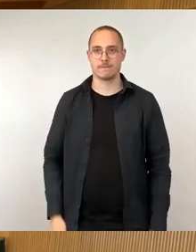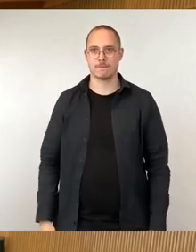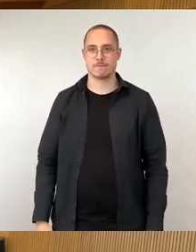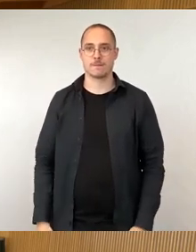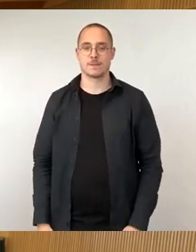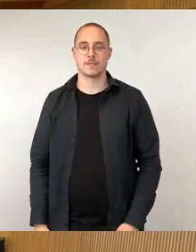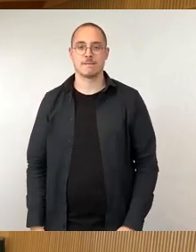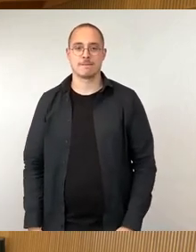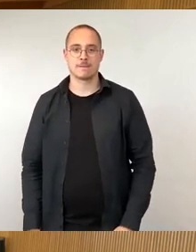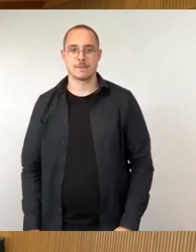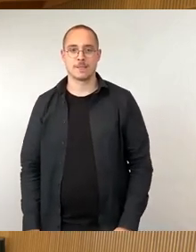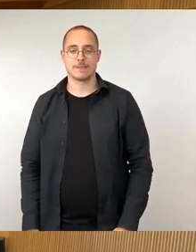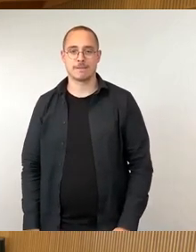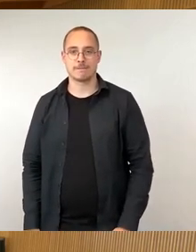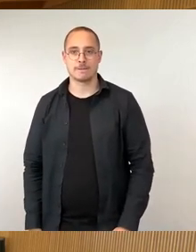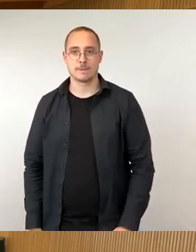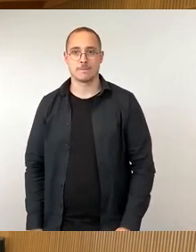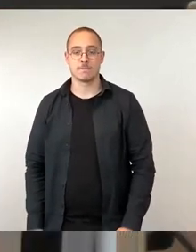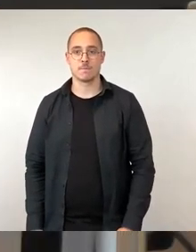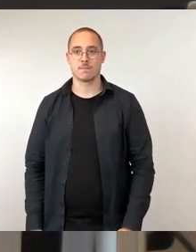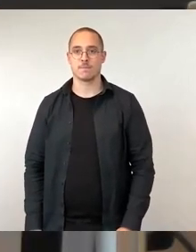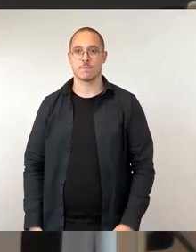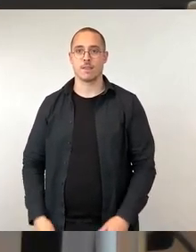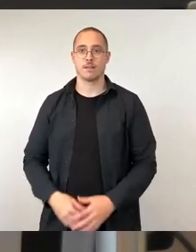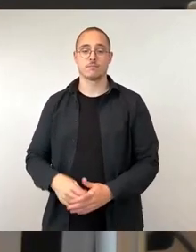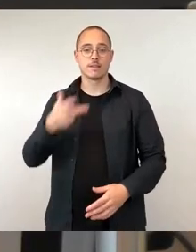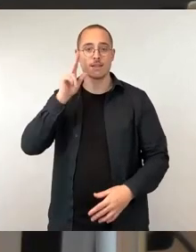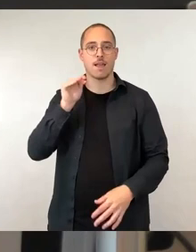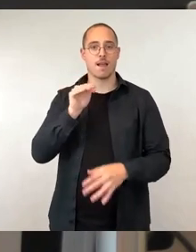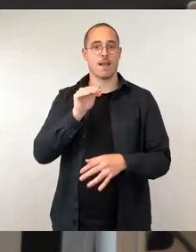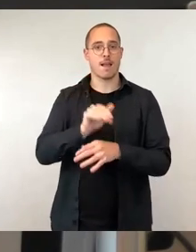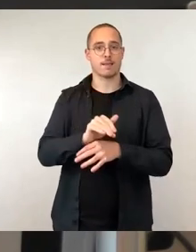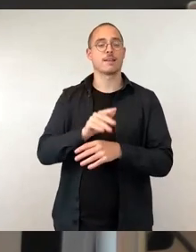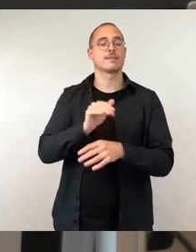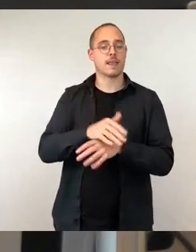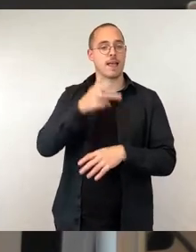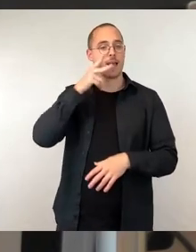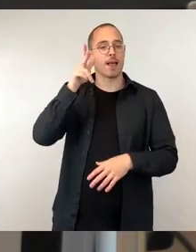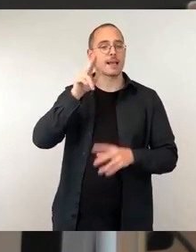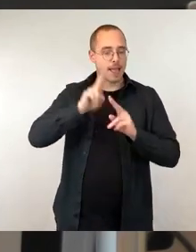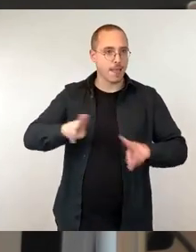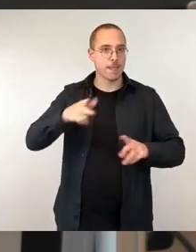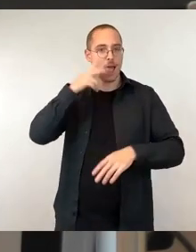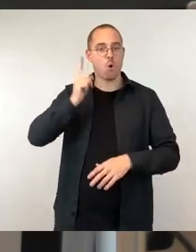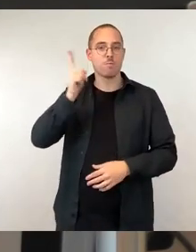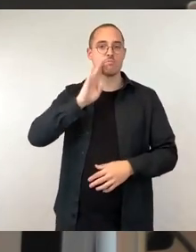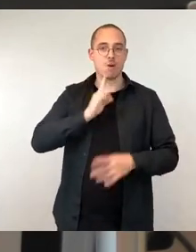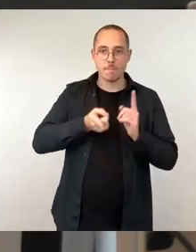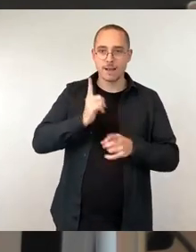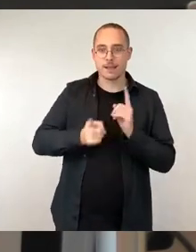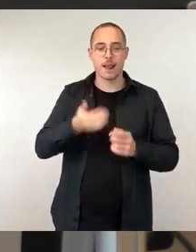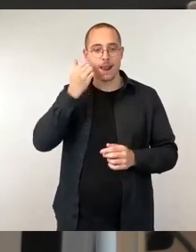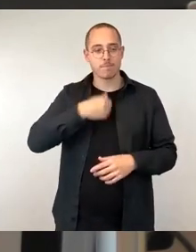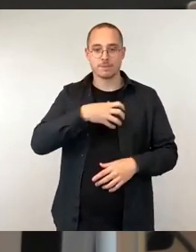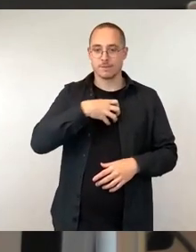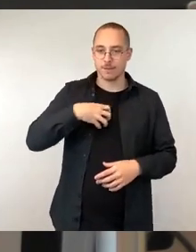Sehr geehrter Herr Oberbürgermeister, liebe Kolleginnen und Kollegen, liebe Dresdnerinnen und Dresdner, wir beschäftigen uns mal wieder mit uns selbst und können es diesmal hoffentlich